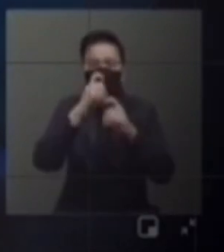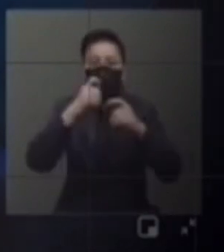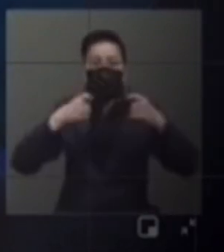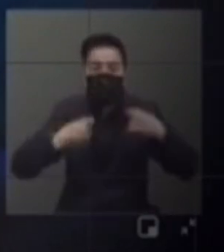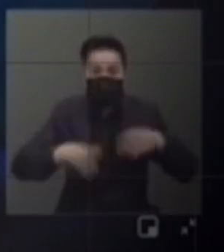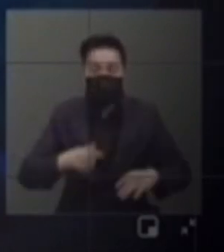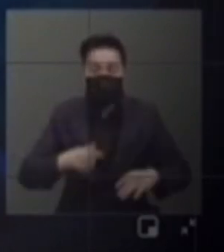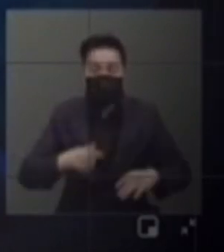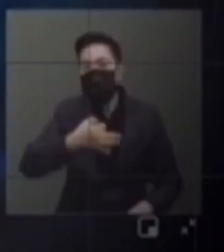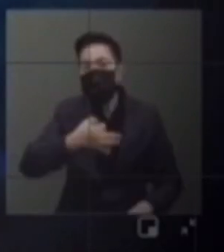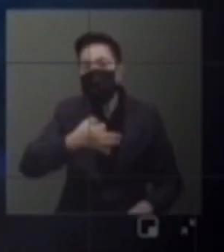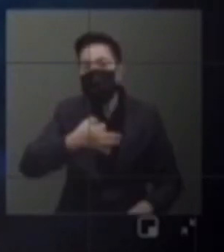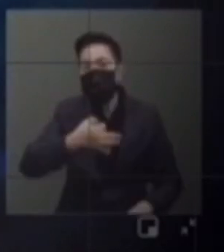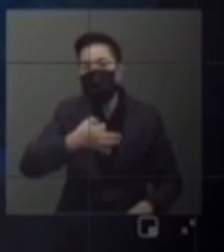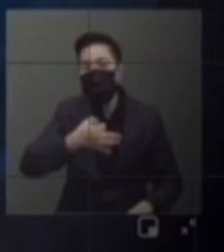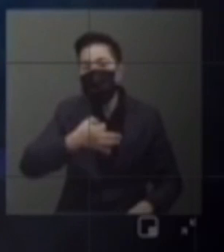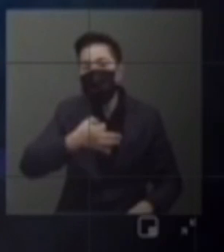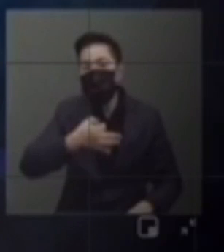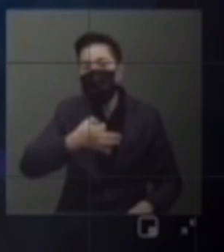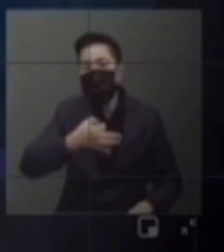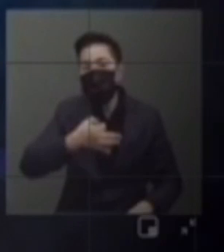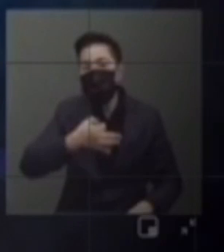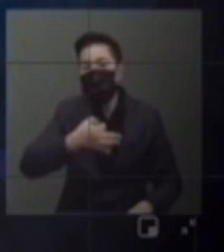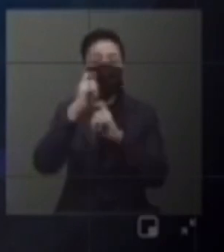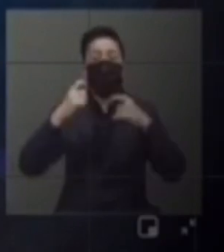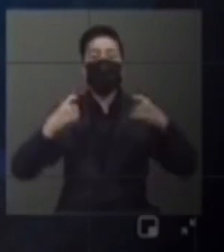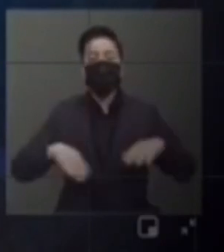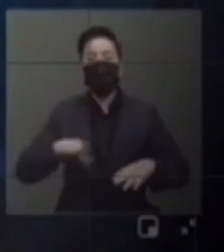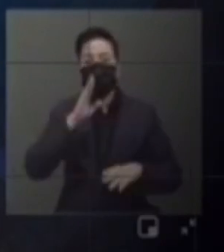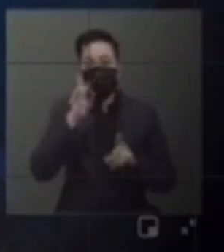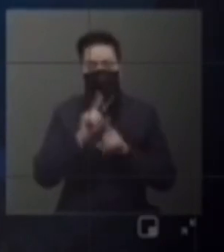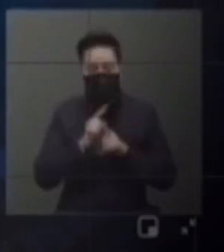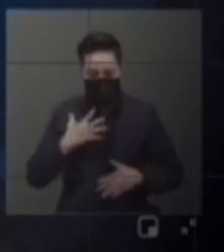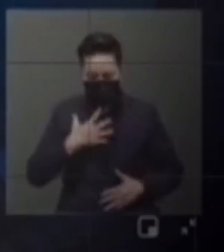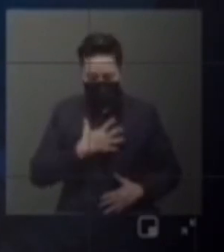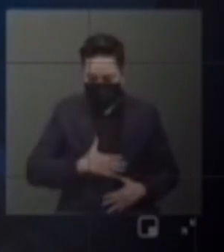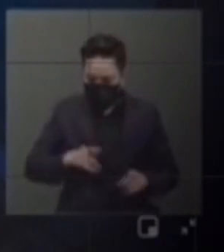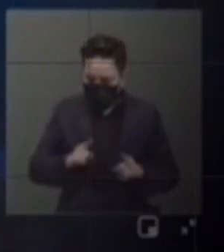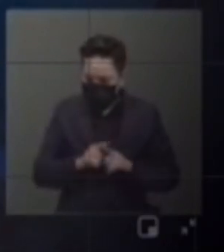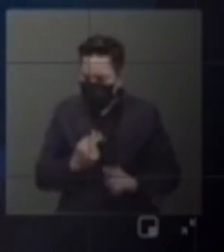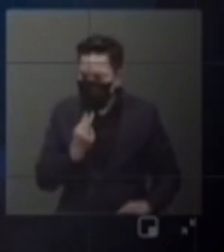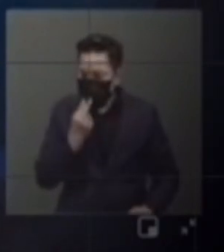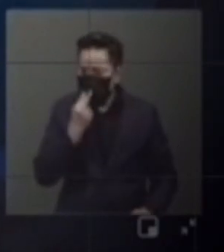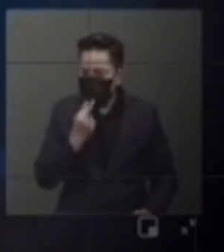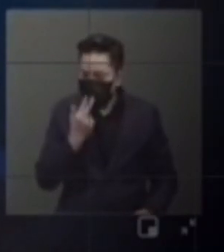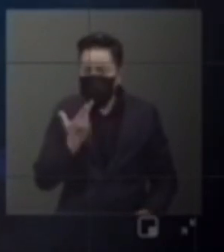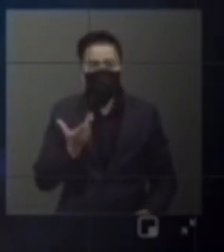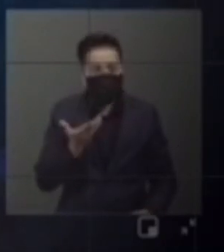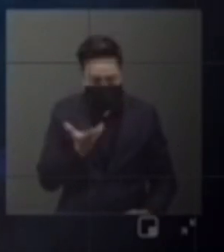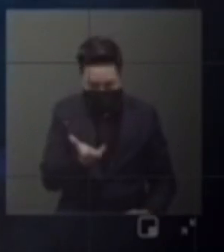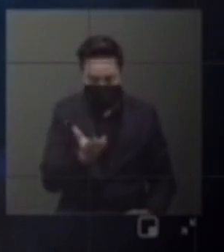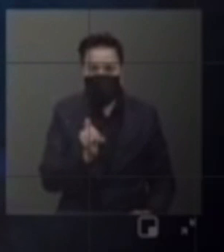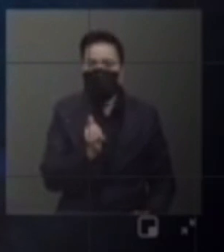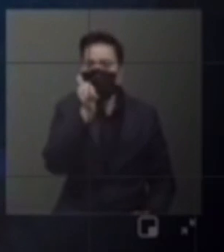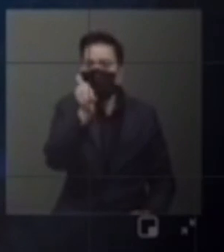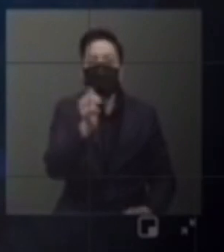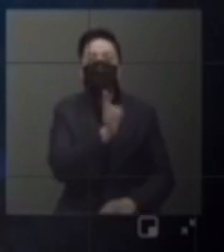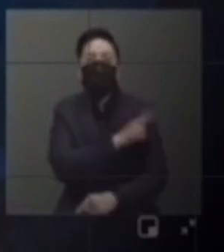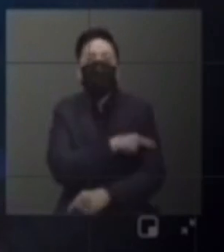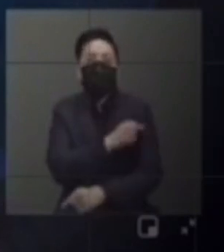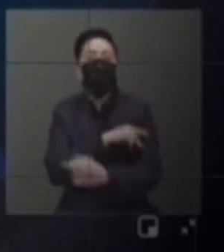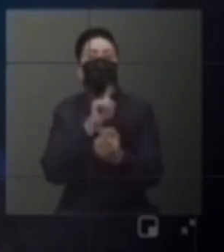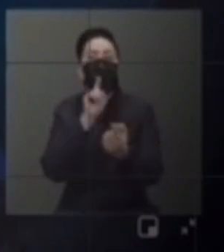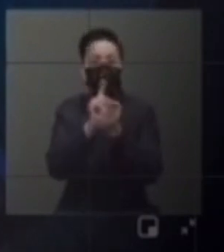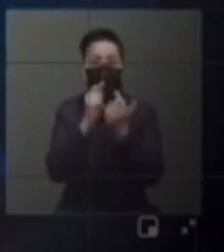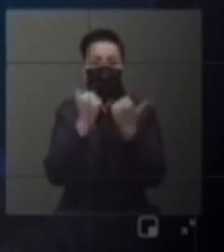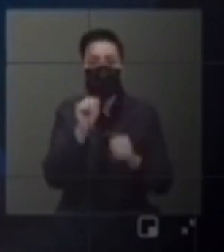าชีพเสี่ยงกิจกรรมเสี่ยงถ้าท่านมีอาการระบบทางเดินหายใจขอให้ไปตรวจนะคะตอนนี้ทาง